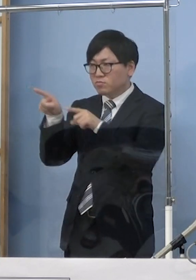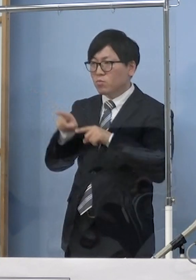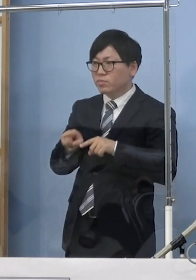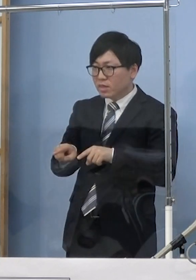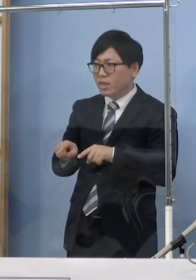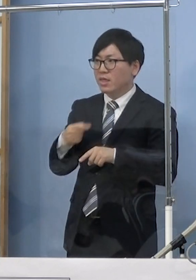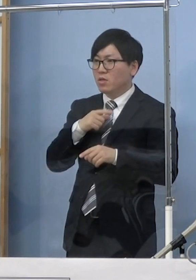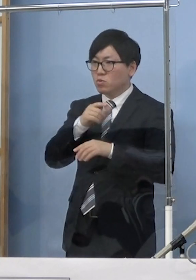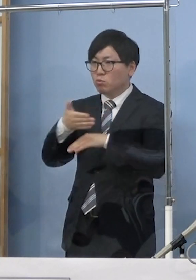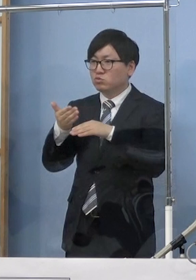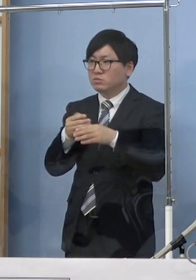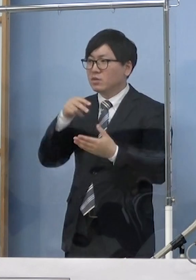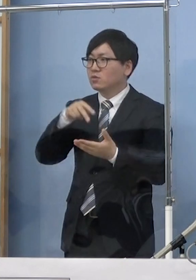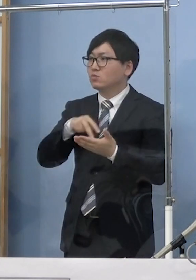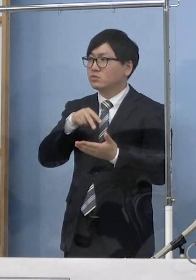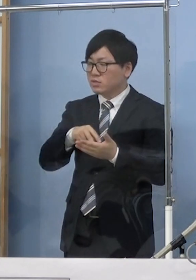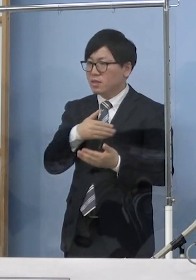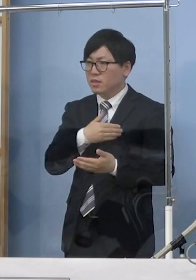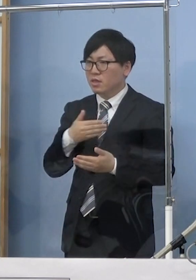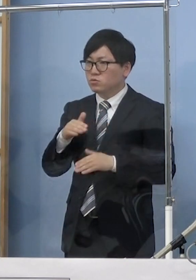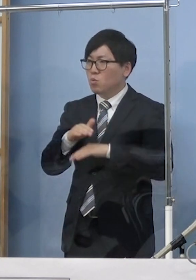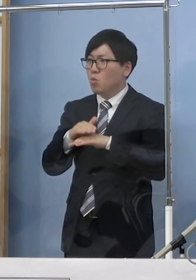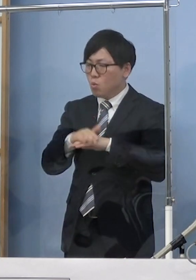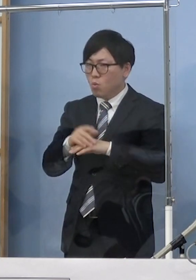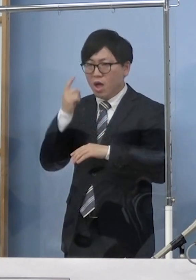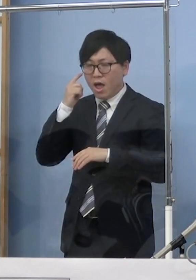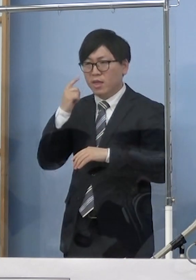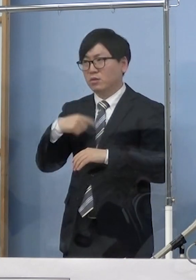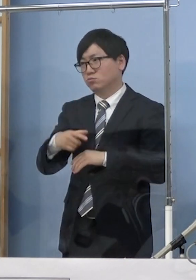に適用していく、これを受ける形で